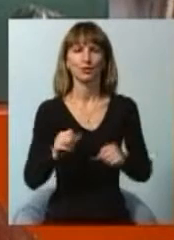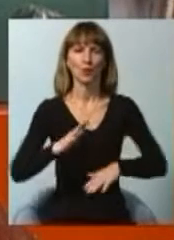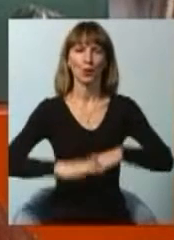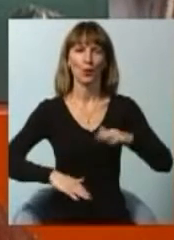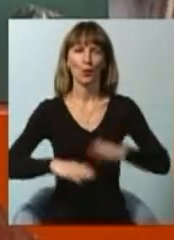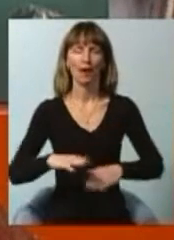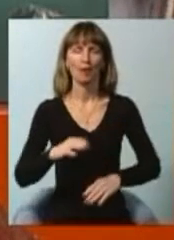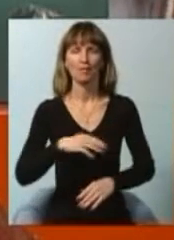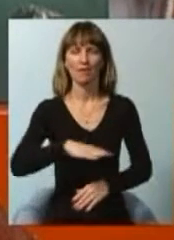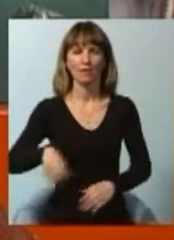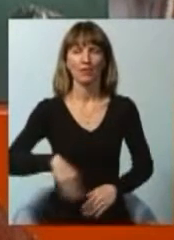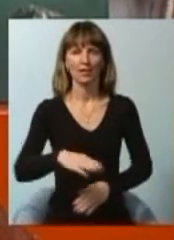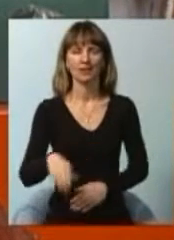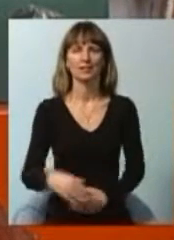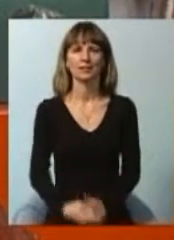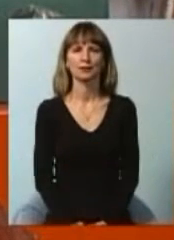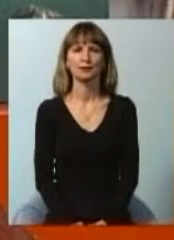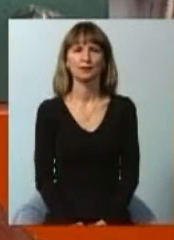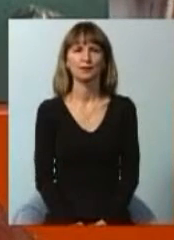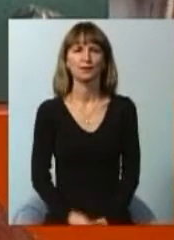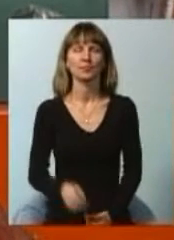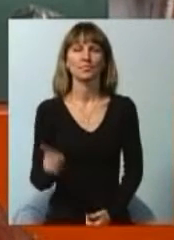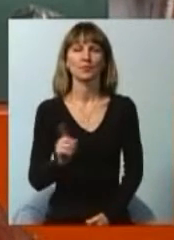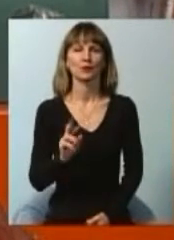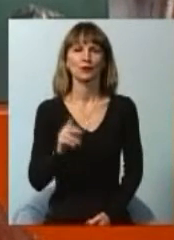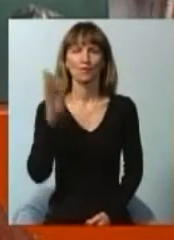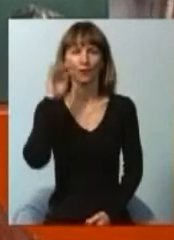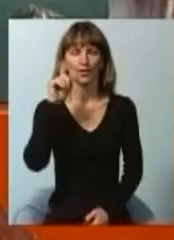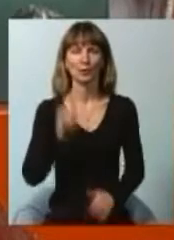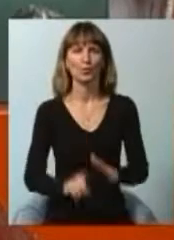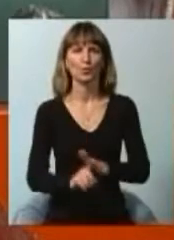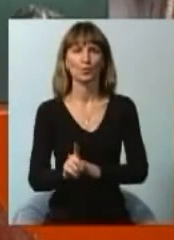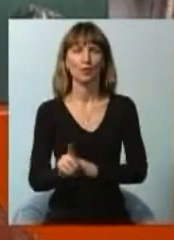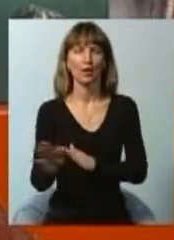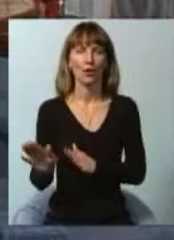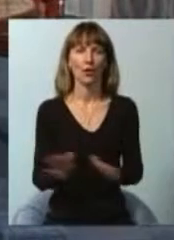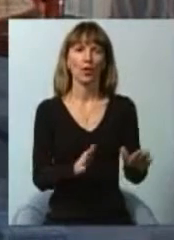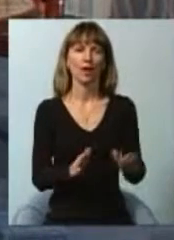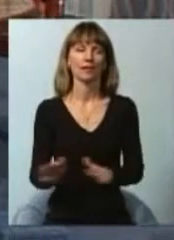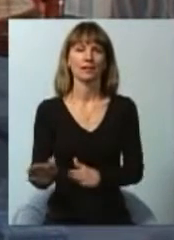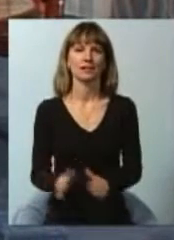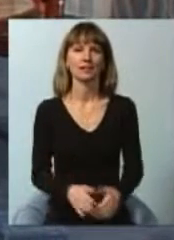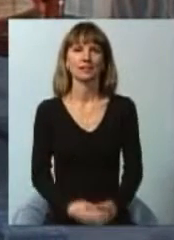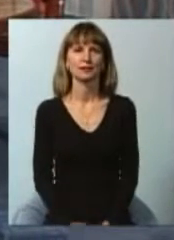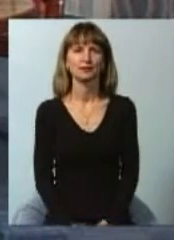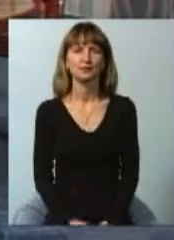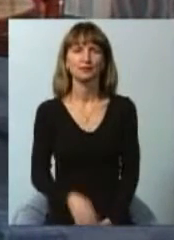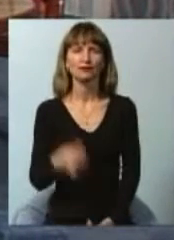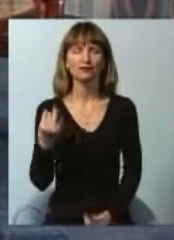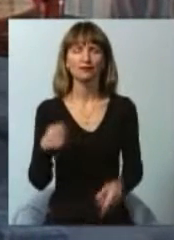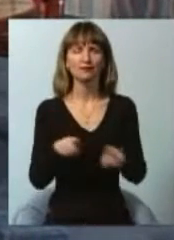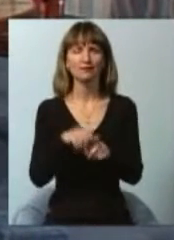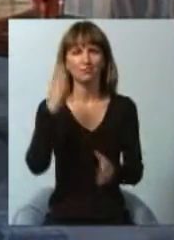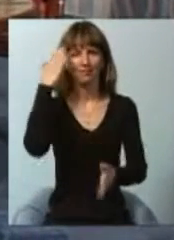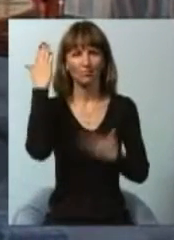руками водити, щоб вода починала колихатися. Цікава така забава.